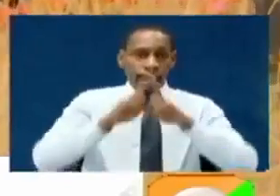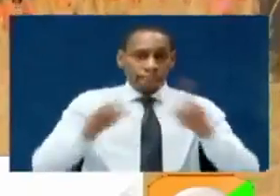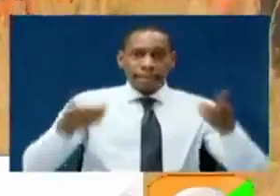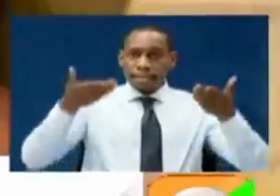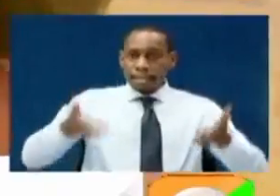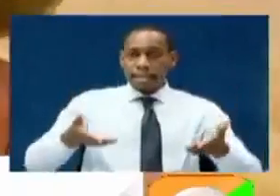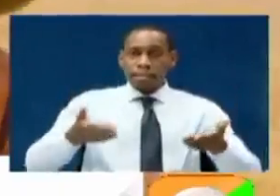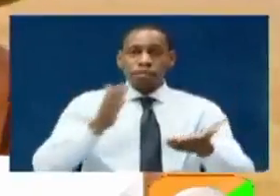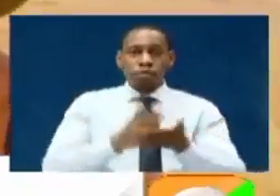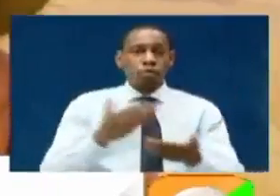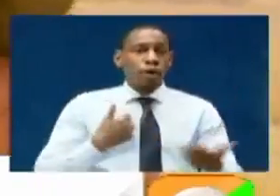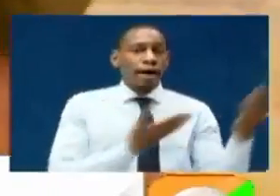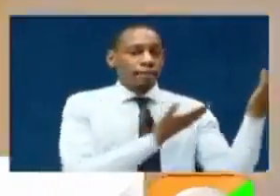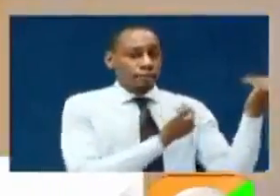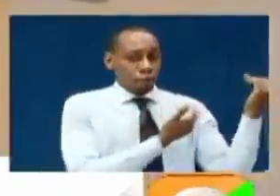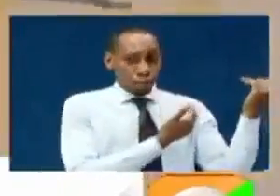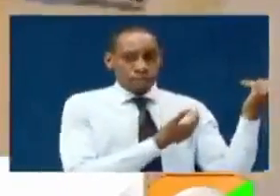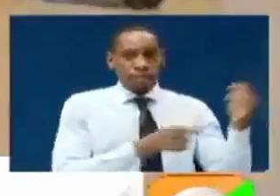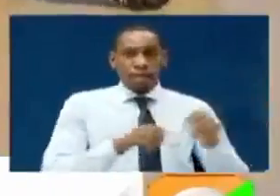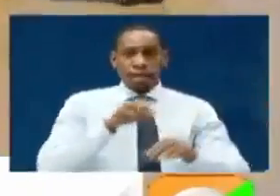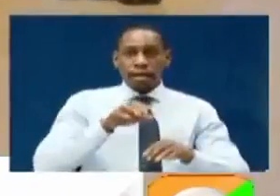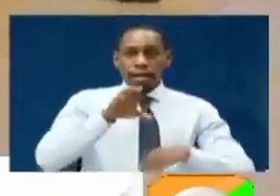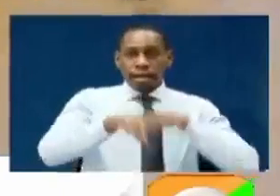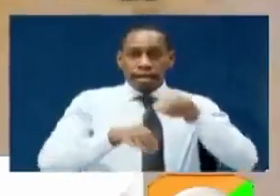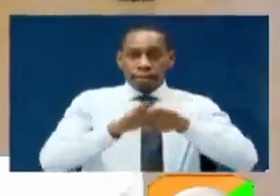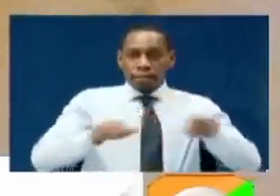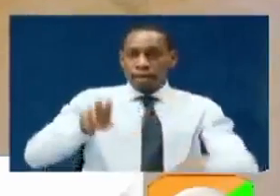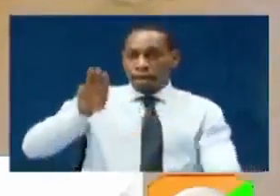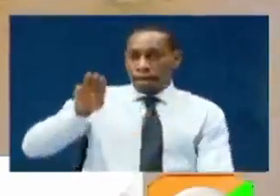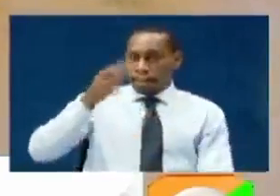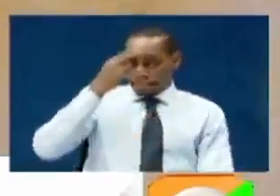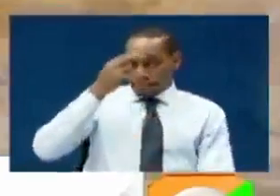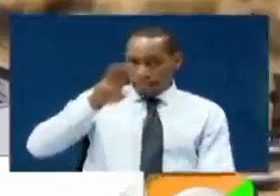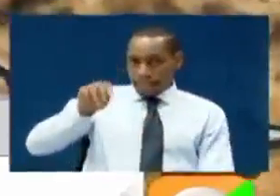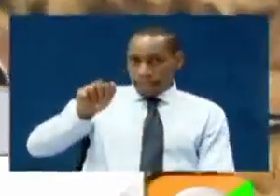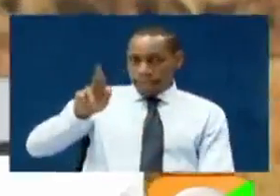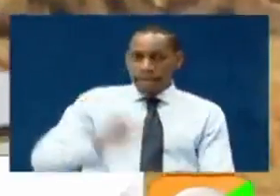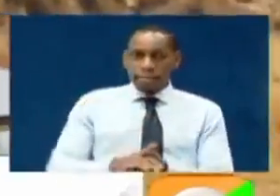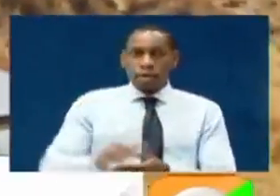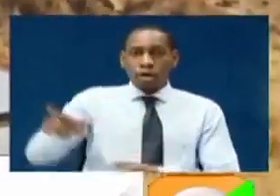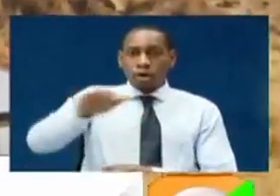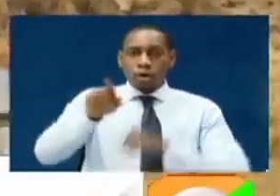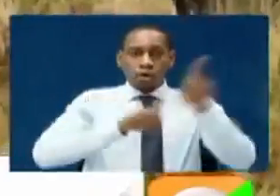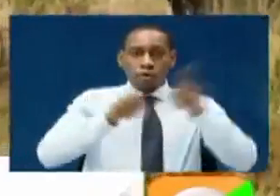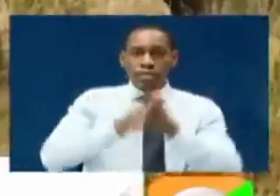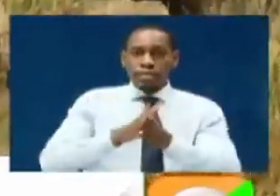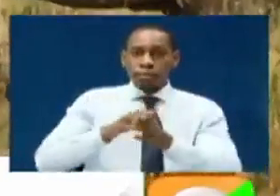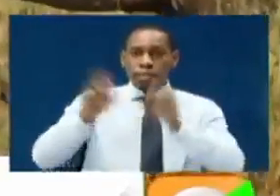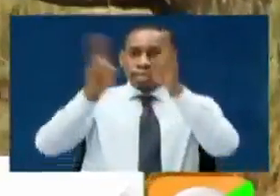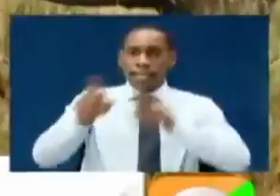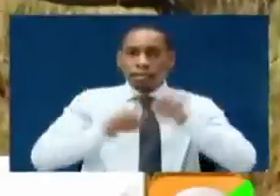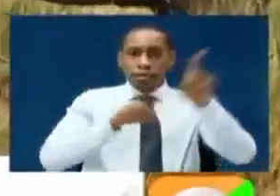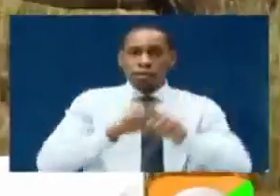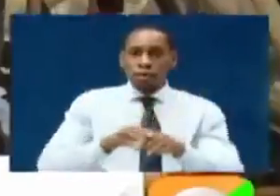Lakini sasa wingu la matumaini limetanda katika mbuga ya Maasai Mara. Watalii wa humu nchini na wachache wa kigeni